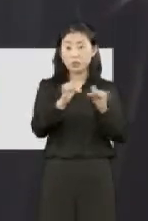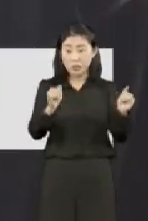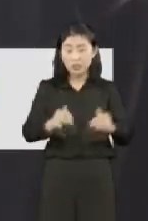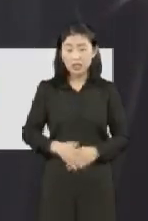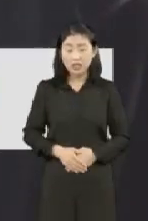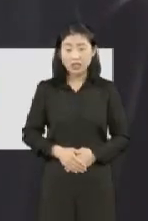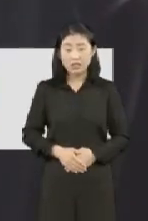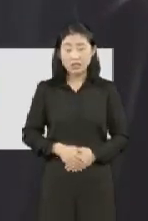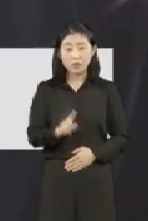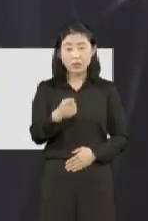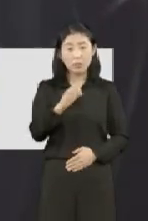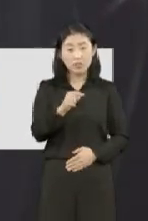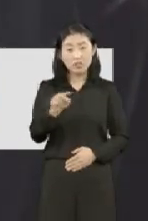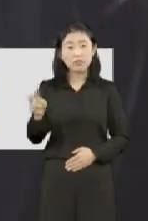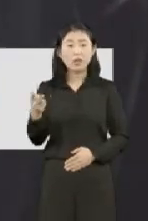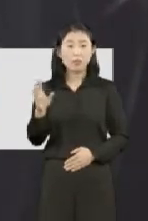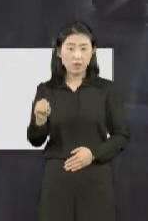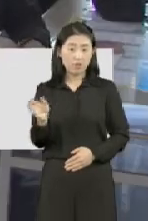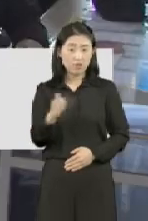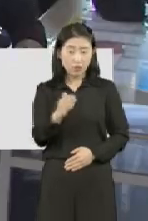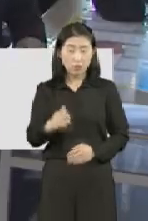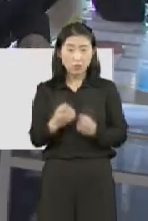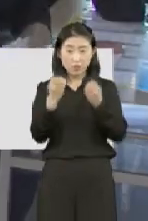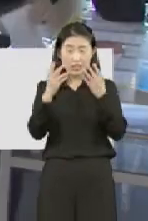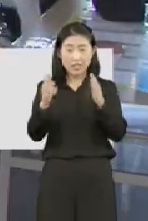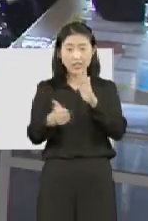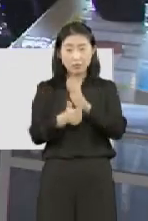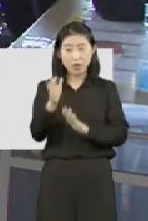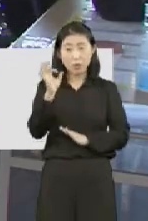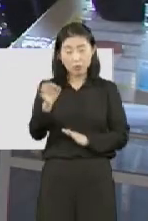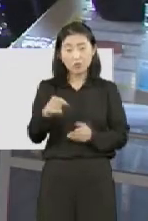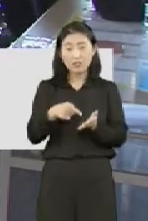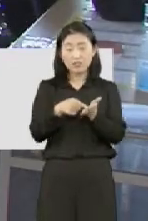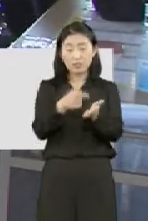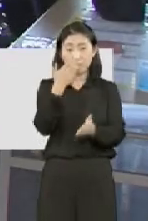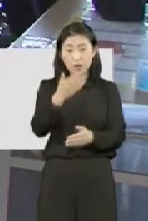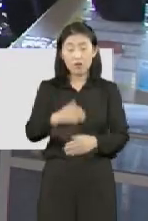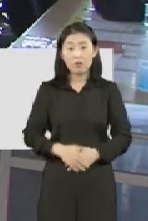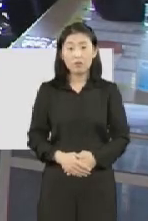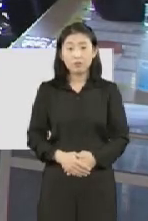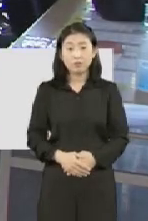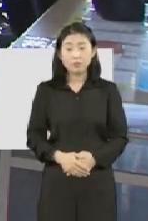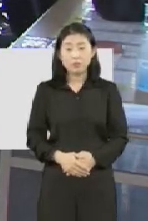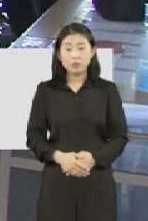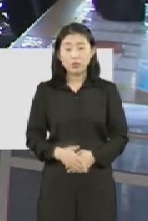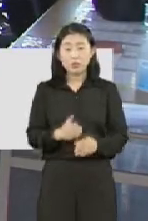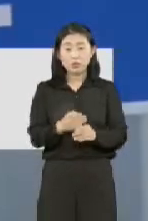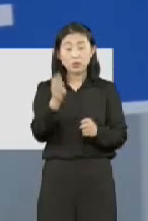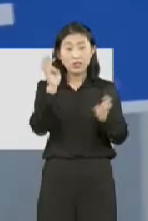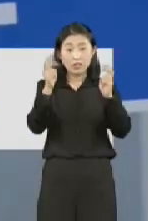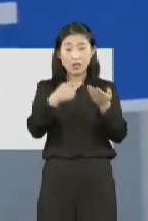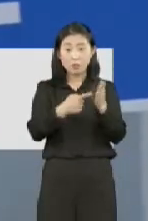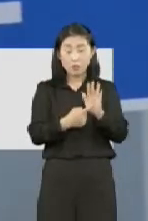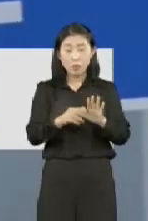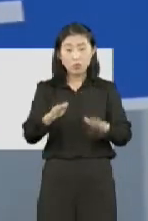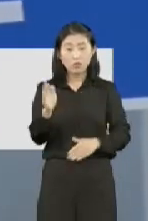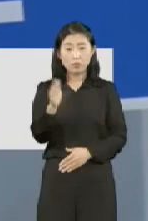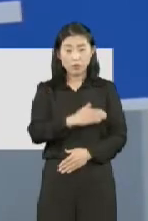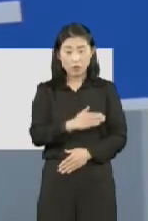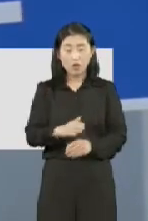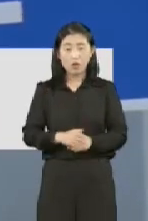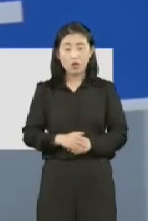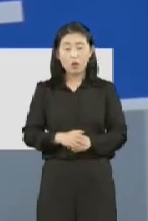업종에 따라 100에서 200만원에 새희망 자금을 신청할 수 있습니다 중소벤처기업 구에 따르면 울 부터